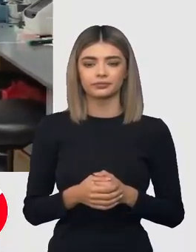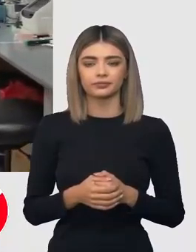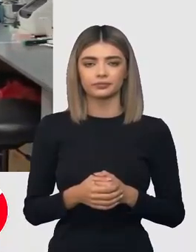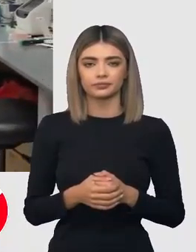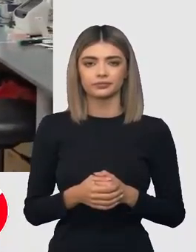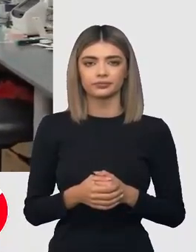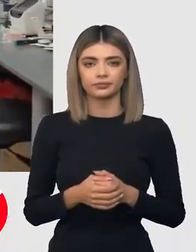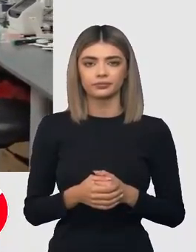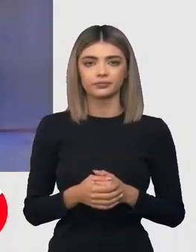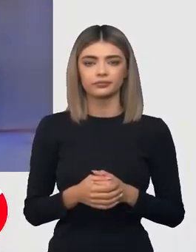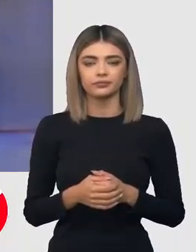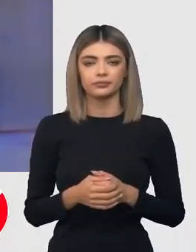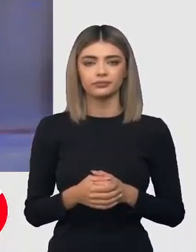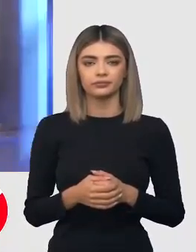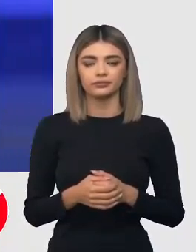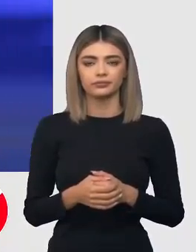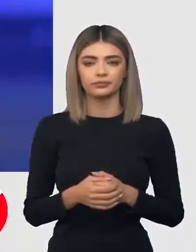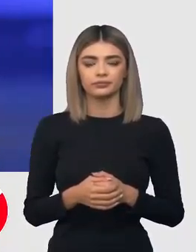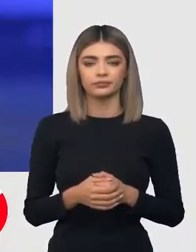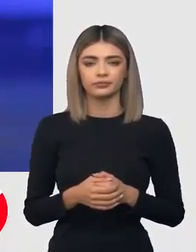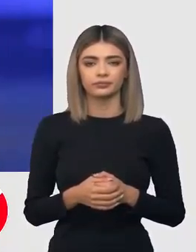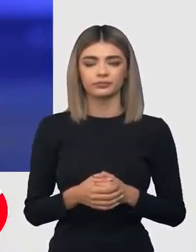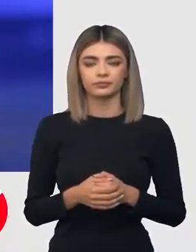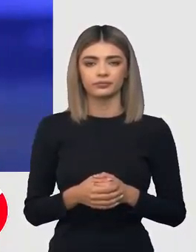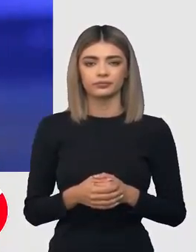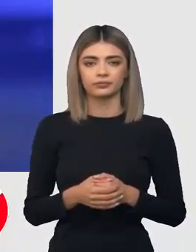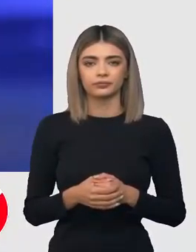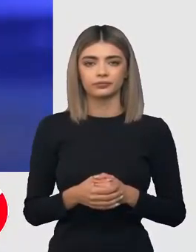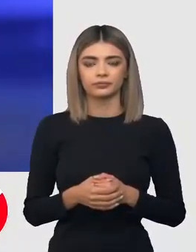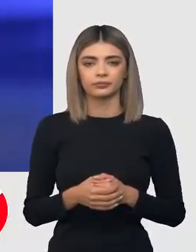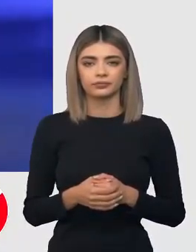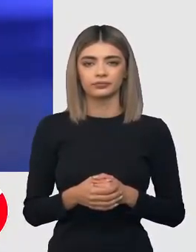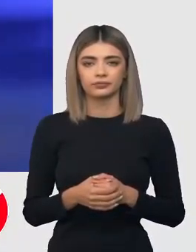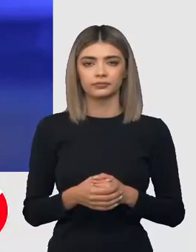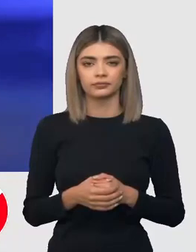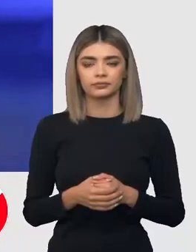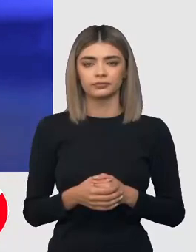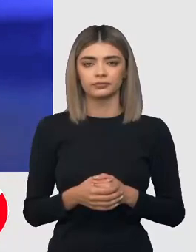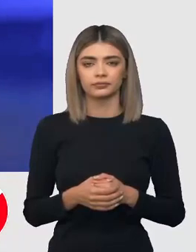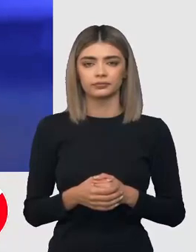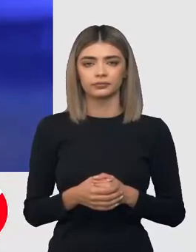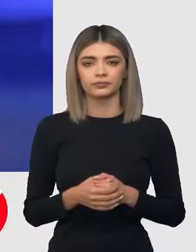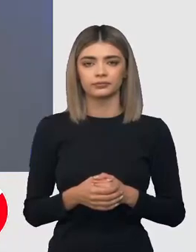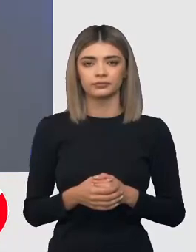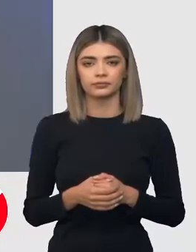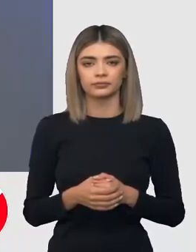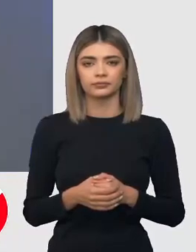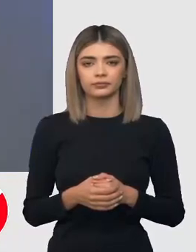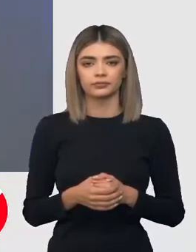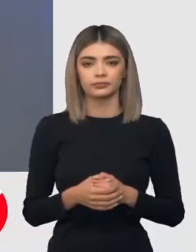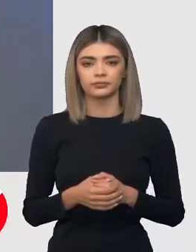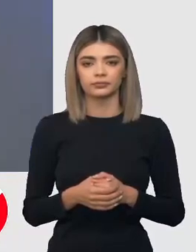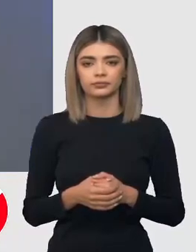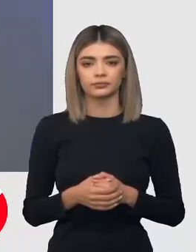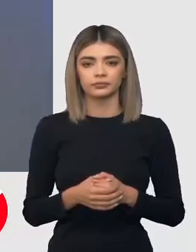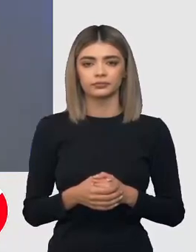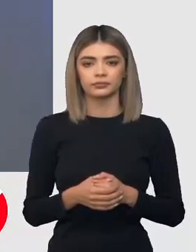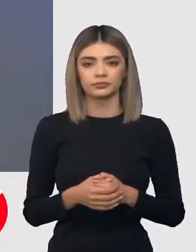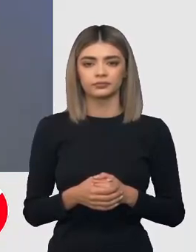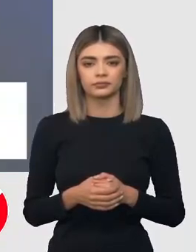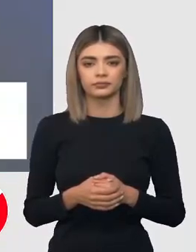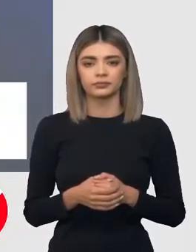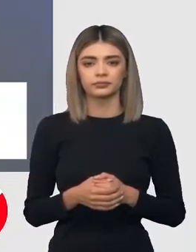I take care of patients who have malignant pleural mesothelioma. This is a very aggressive malignancy of the lining of the